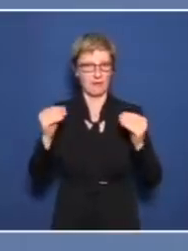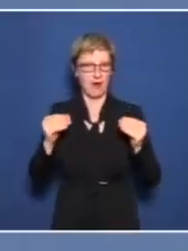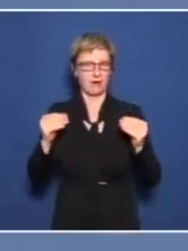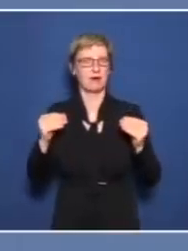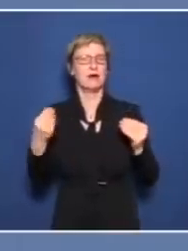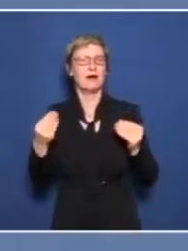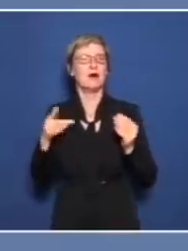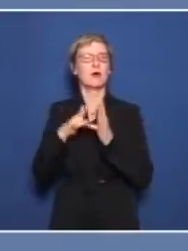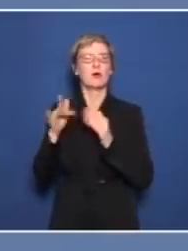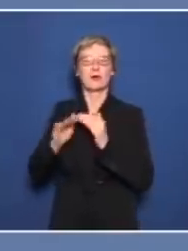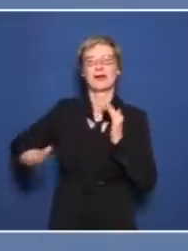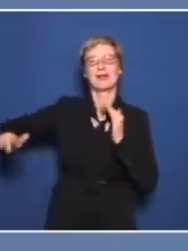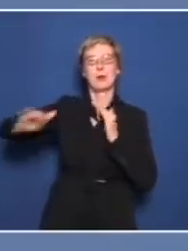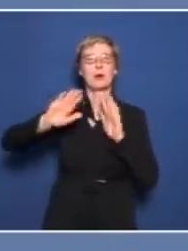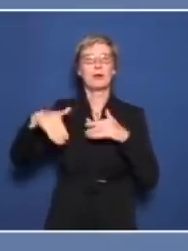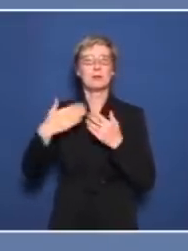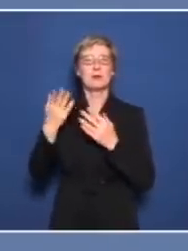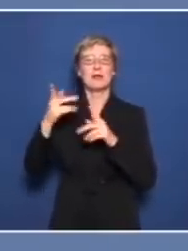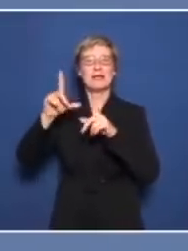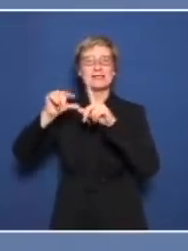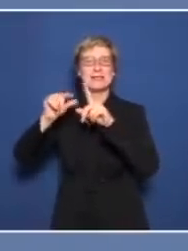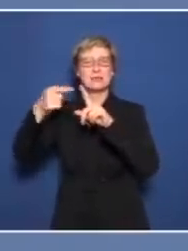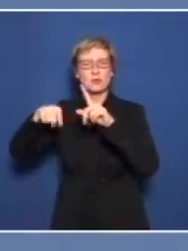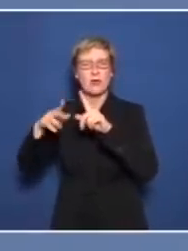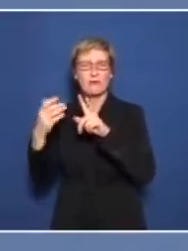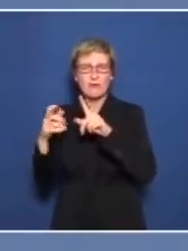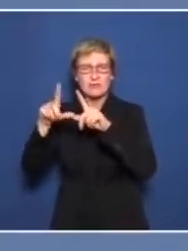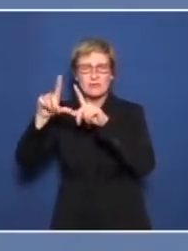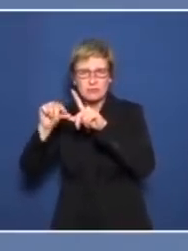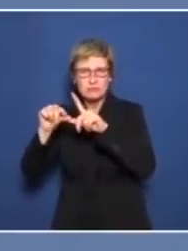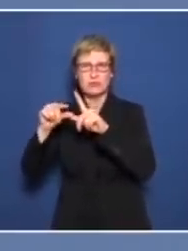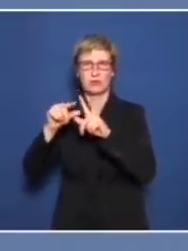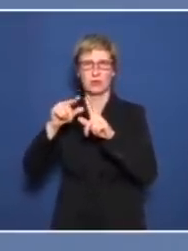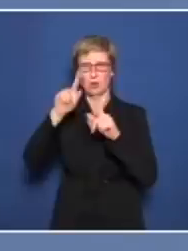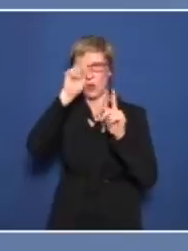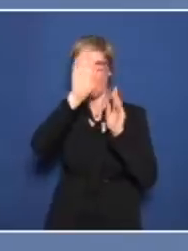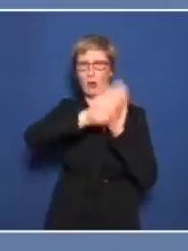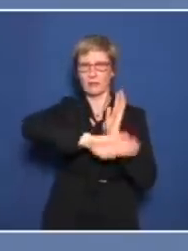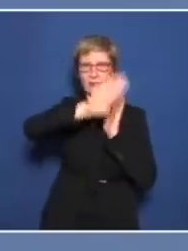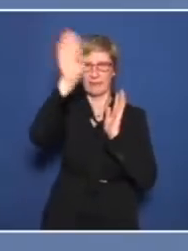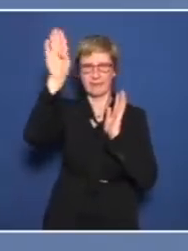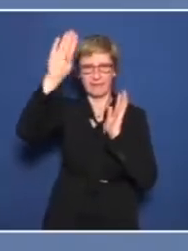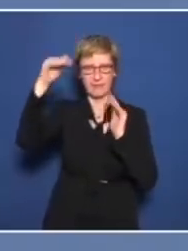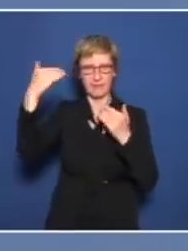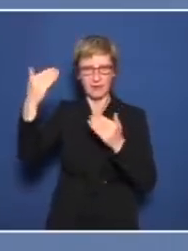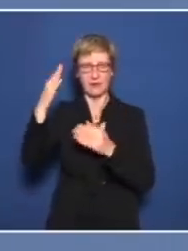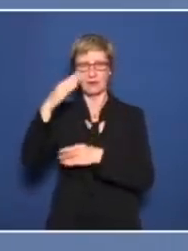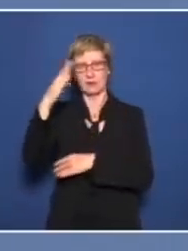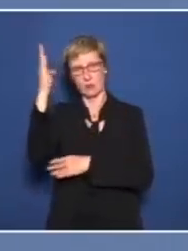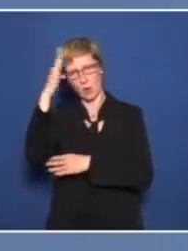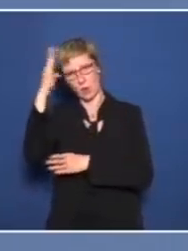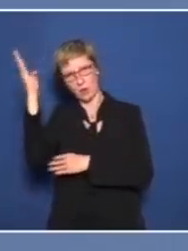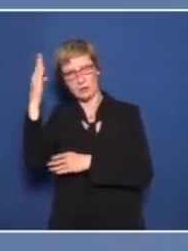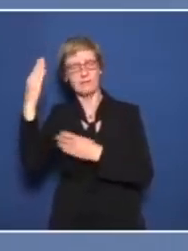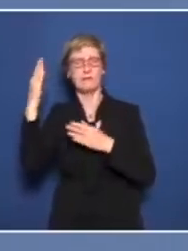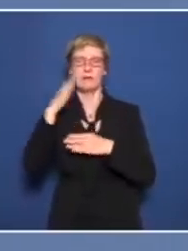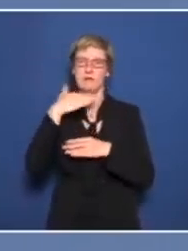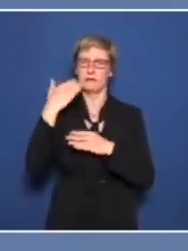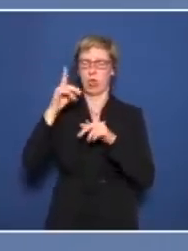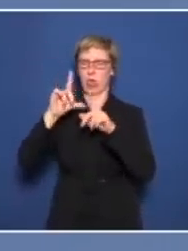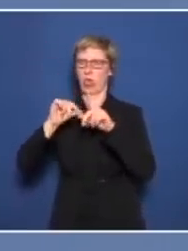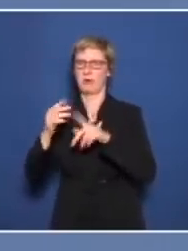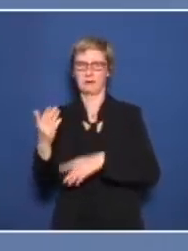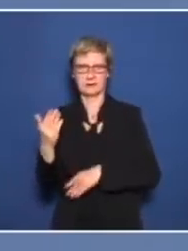mit einer Inzidenz unter 50 sogar im Norden der Republik. In vielen oder in einigen Landkreisen. Aber so